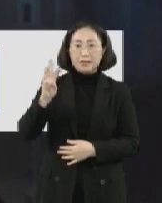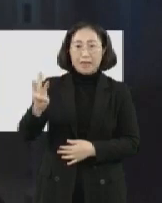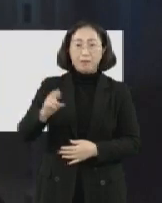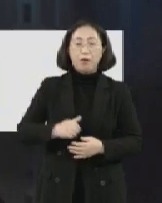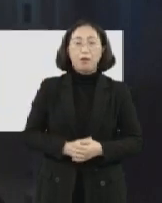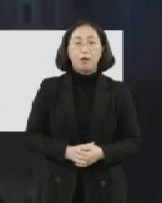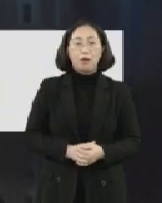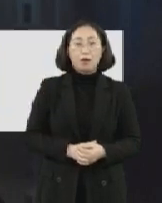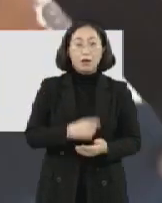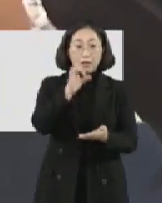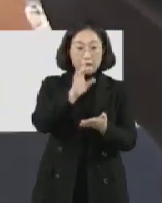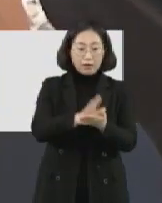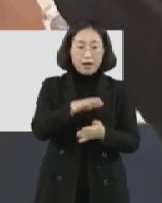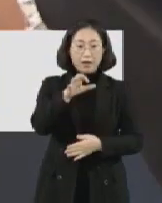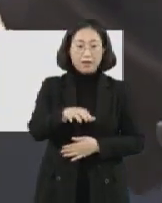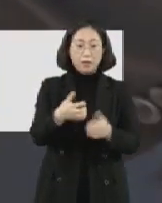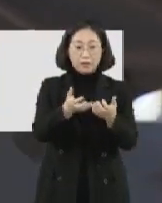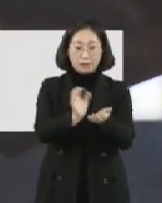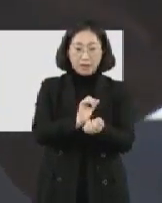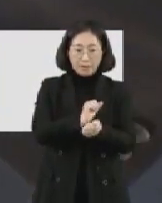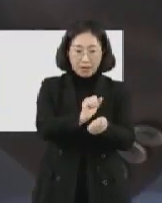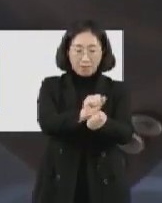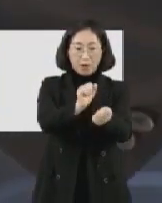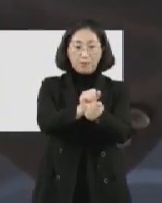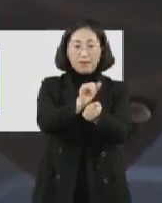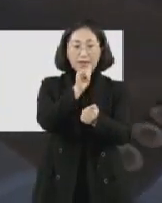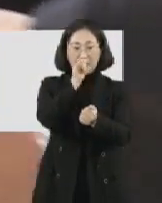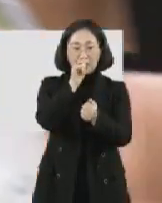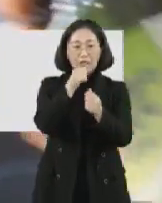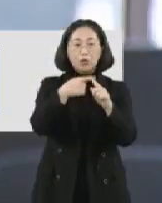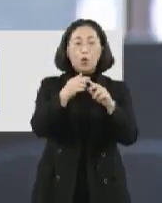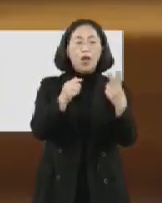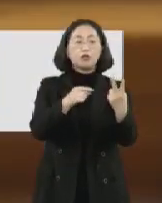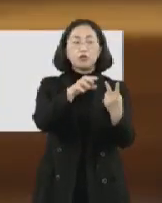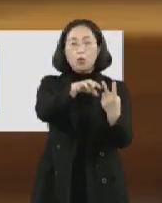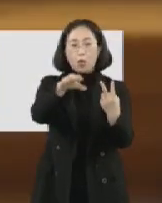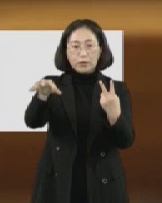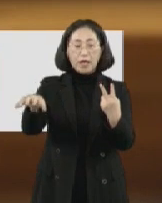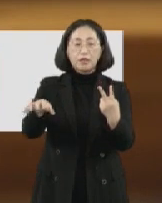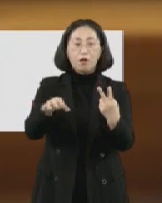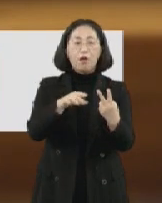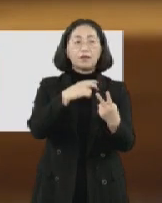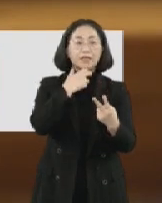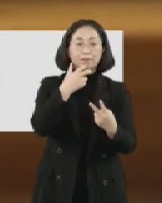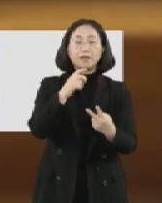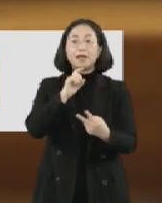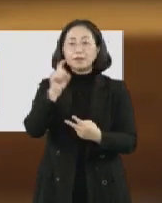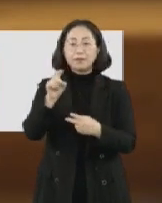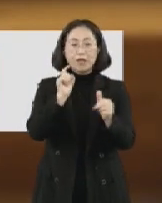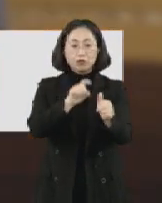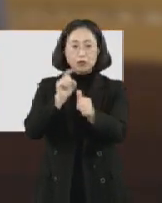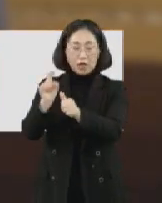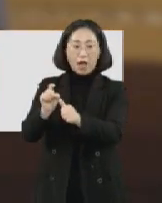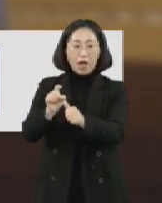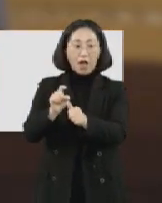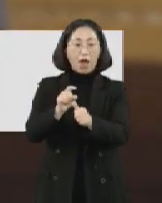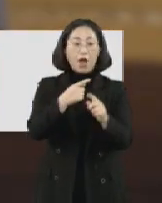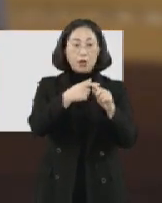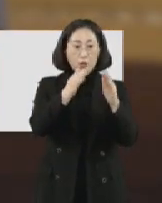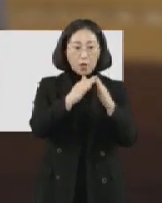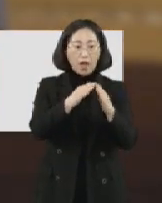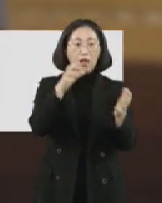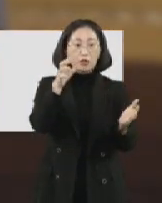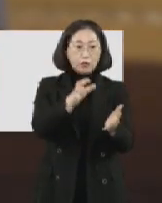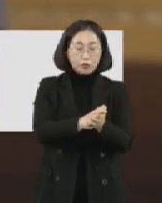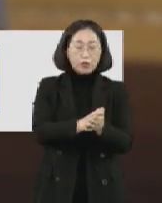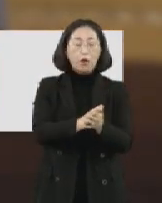늘었습니다. 천안에서도 집단 감염이 나온 교회 두 곳에서 70대와 10대가 추가 확진되면서 이들 교회의